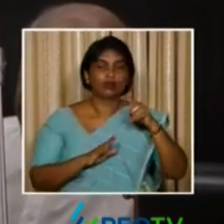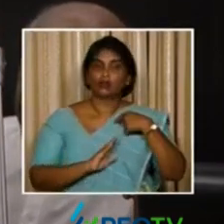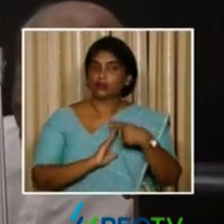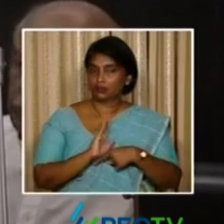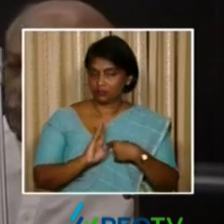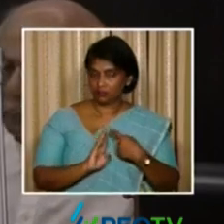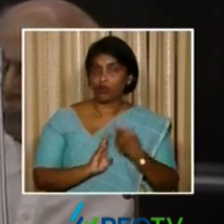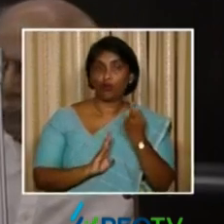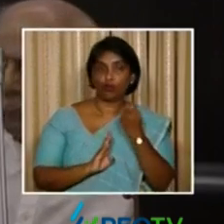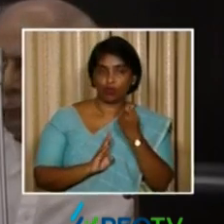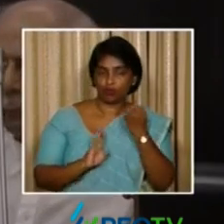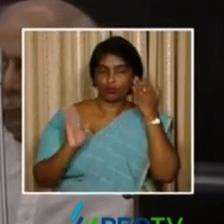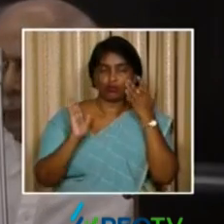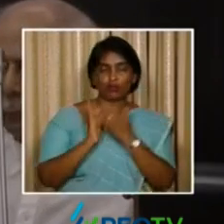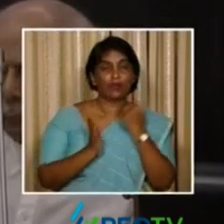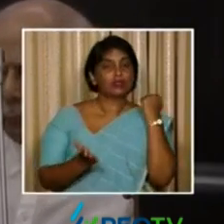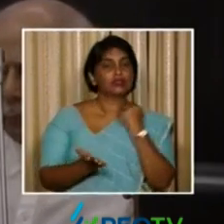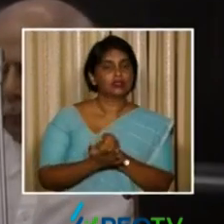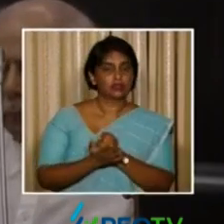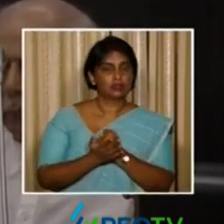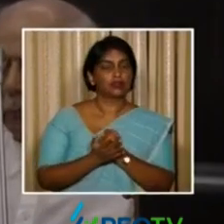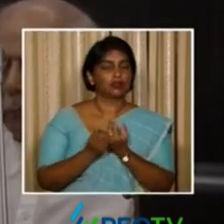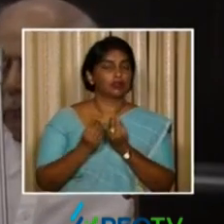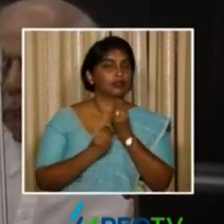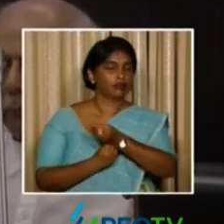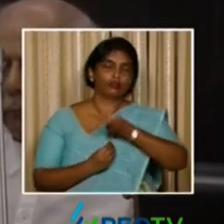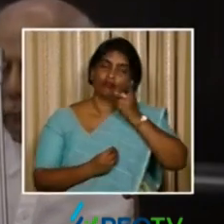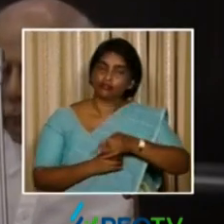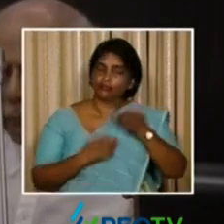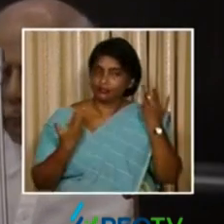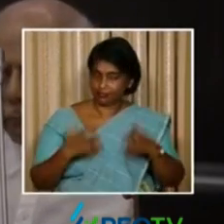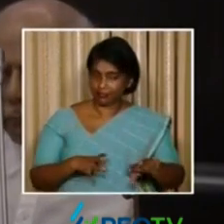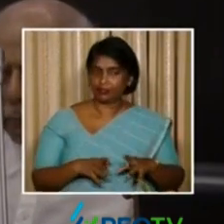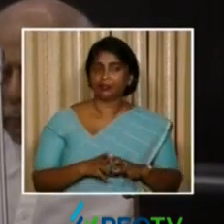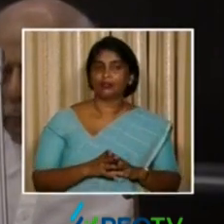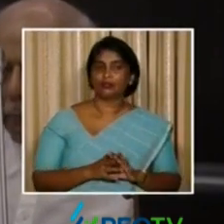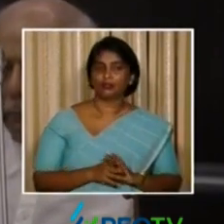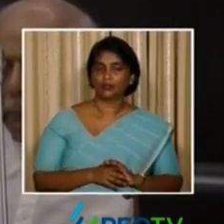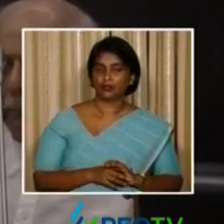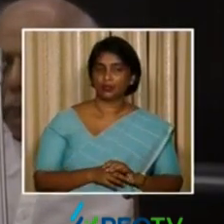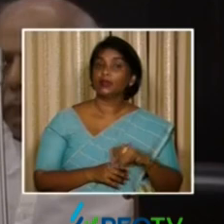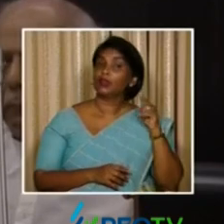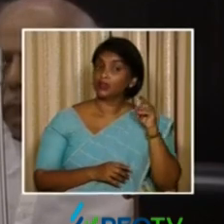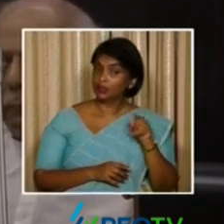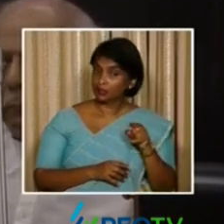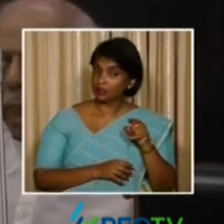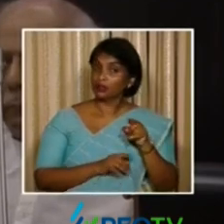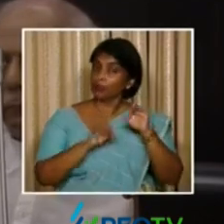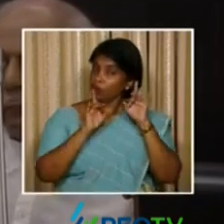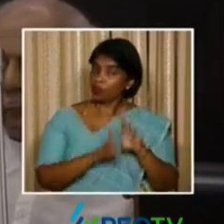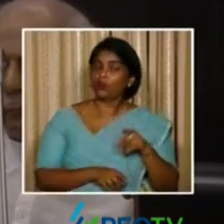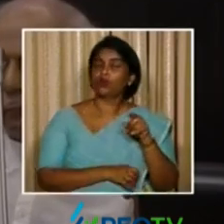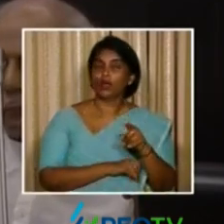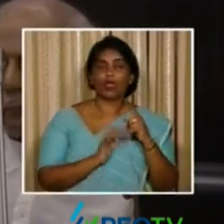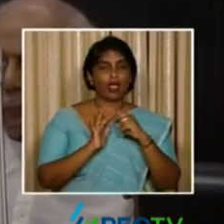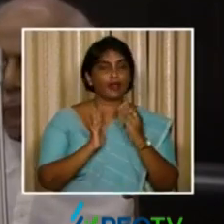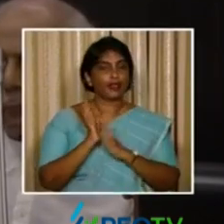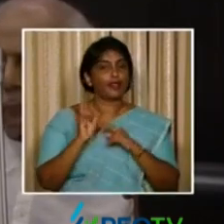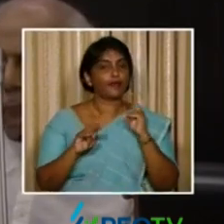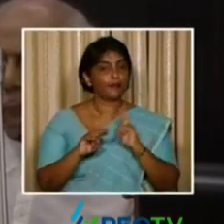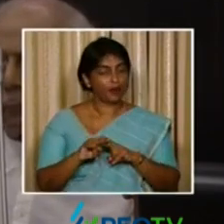நிலைக்கு வந்துள்ளது. பொருளாதார பிரச்சனைகள் ஓரளவு தீர்க்கப்பட்டுள்ளன. அத்தியாவசிய பொருட்கள் வழங்குதல், தடையில்லாத மின்சார